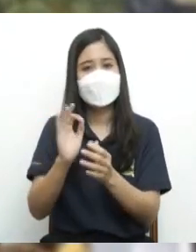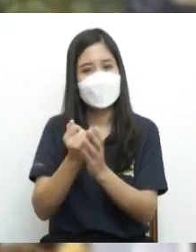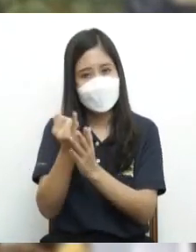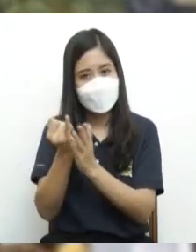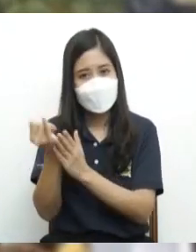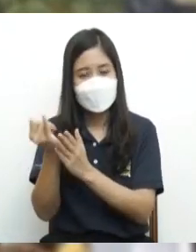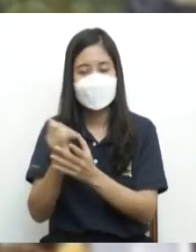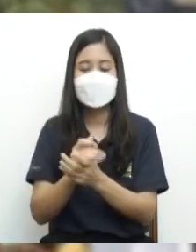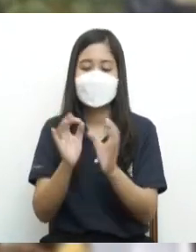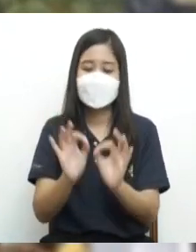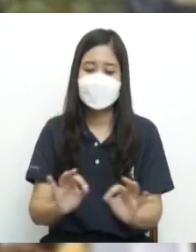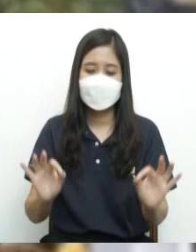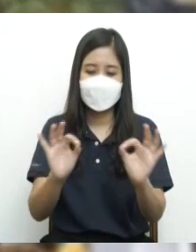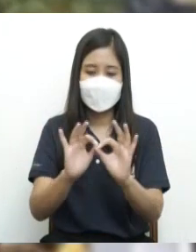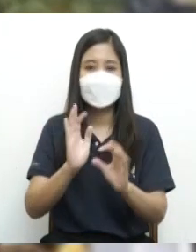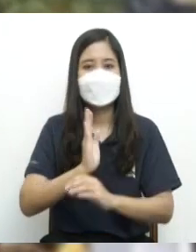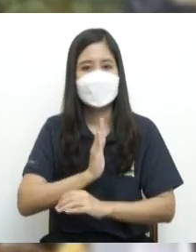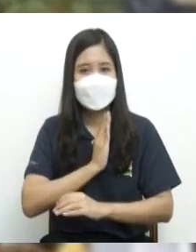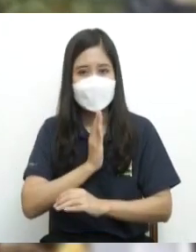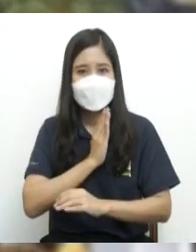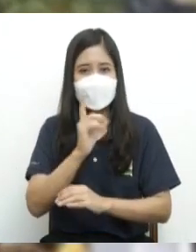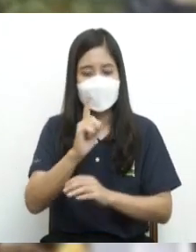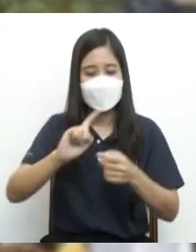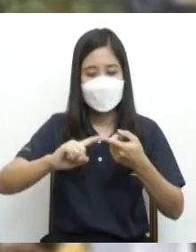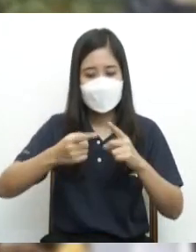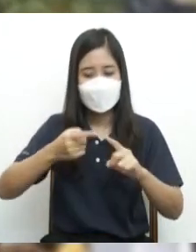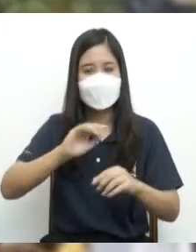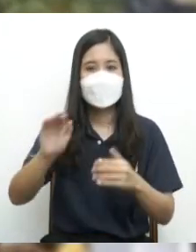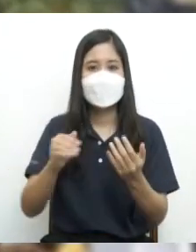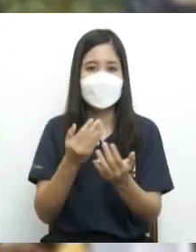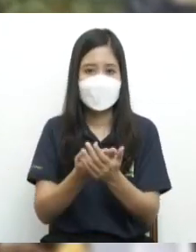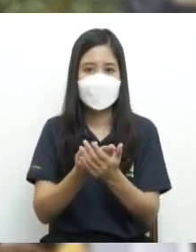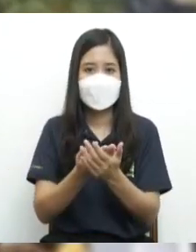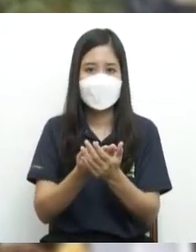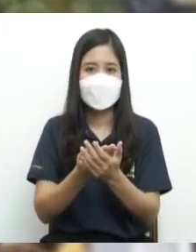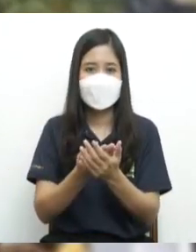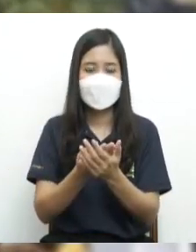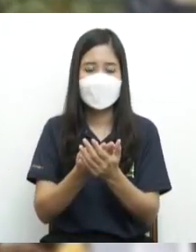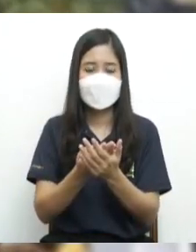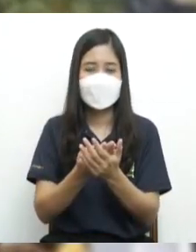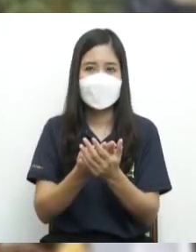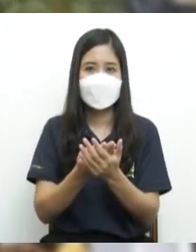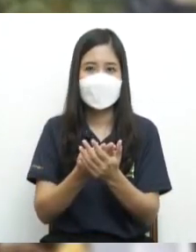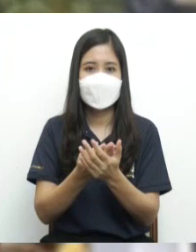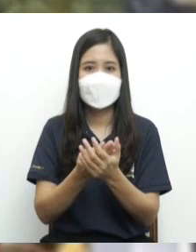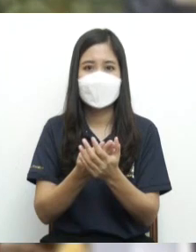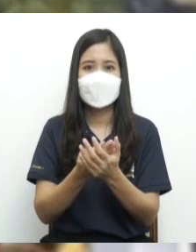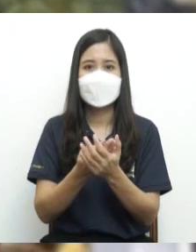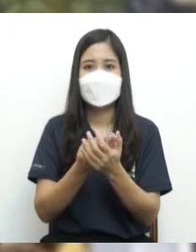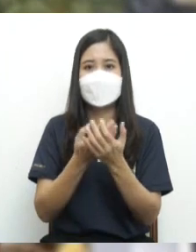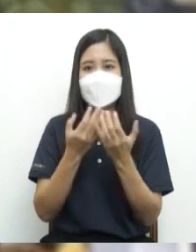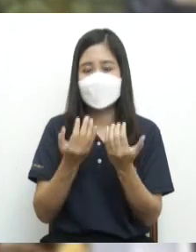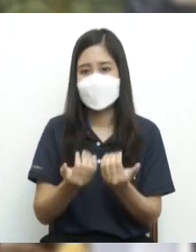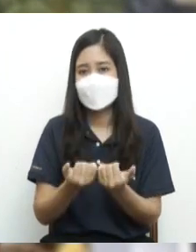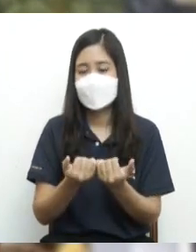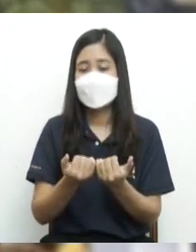ที่สำคัญก็คือภูมิใจมากกับเพื่อนร่วมงานในทุกระดับครับ ผมอาจจะพูดเกินความจริงหรือไม่ผมไม่รู้แต่เรียน